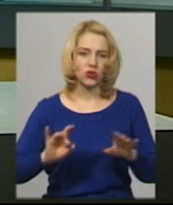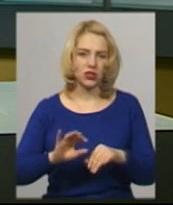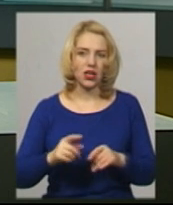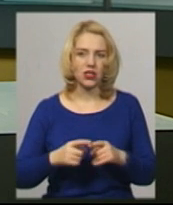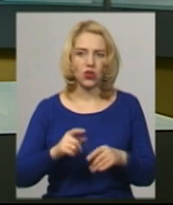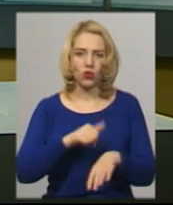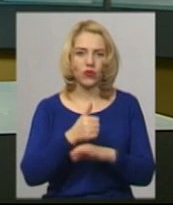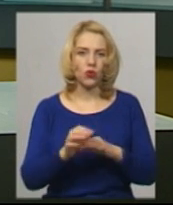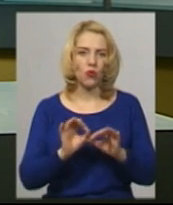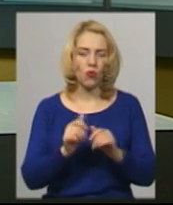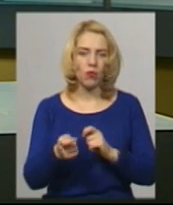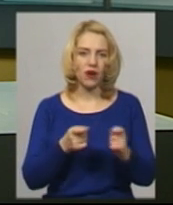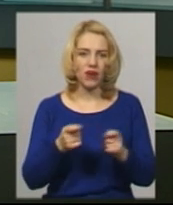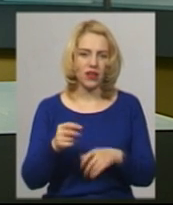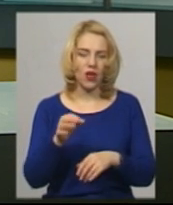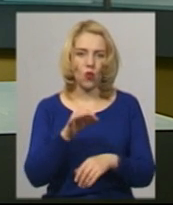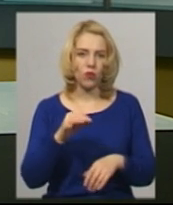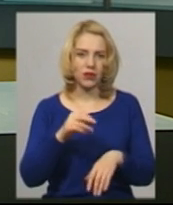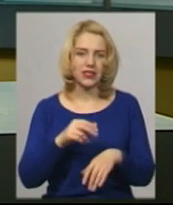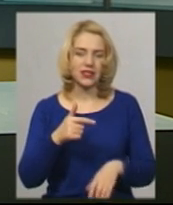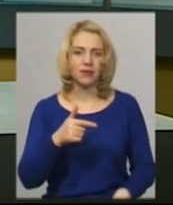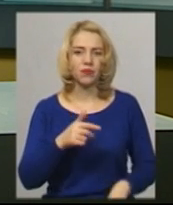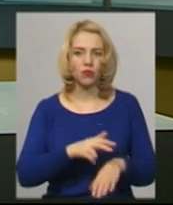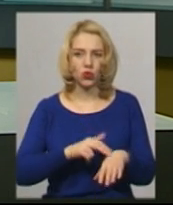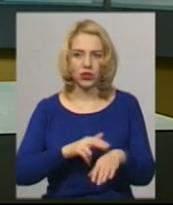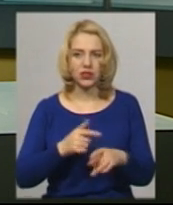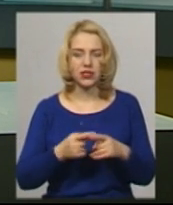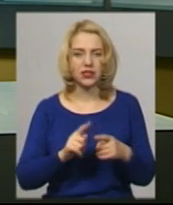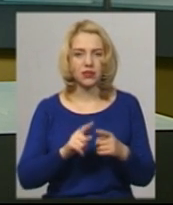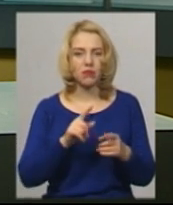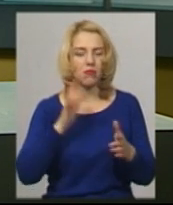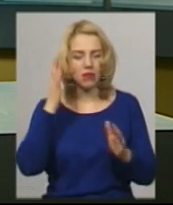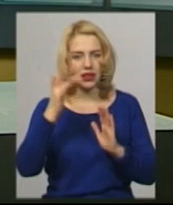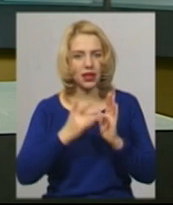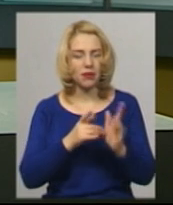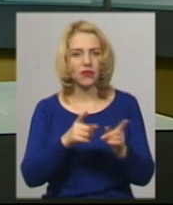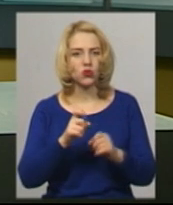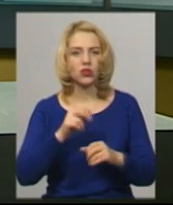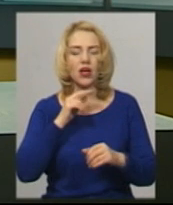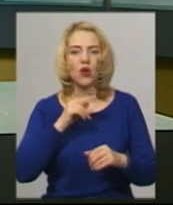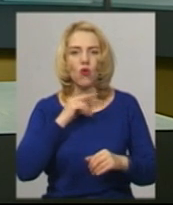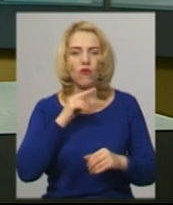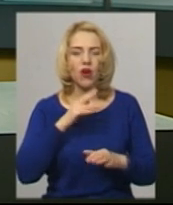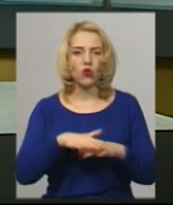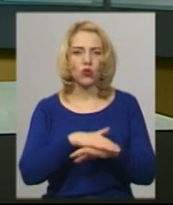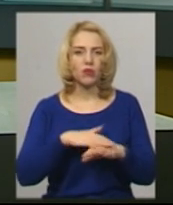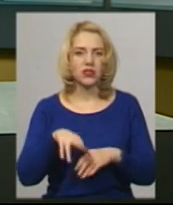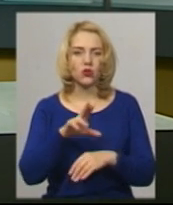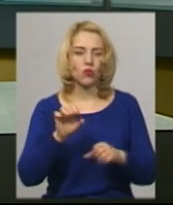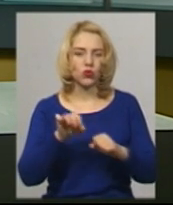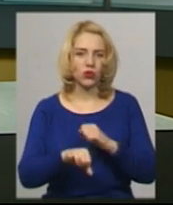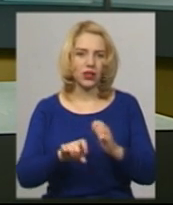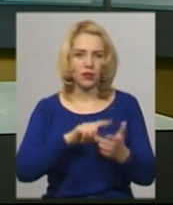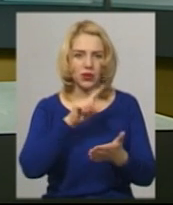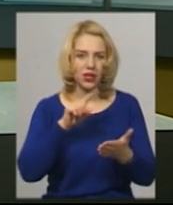управління Нацполіції області Інна Глега. За її словами, мета акції – привернути увагу громадськості до питання подолання домашнього